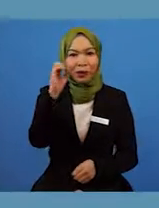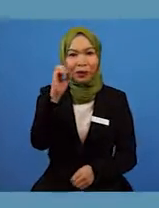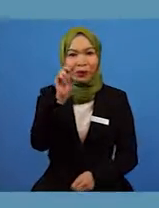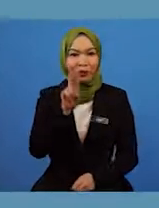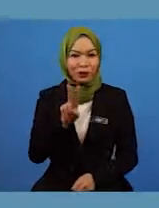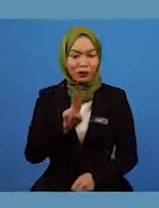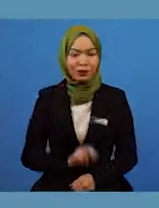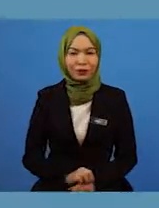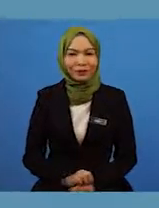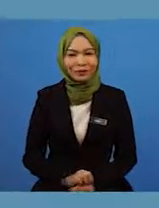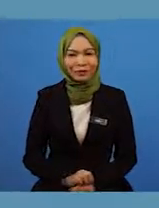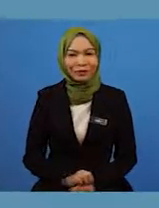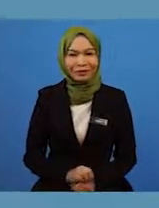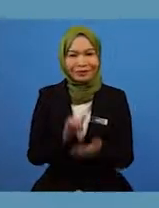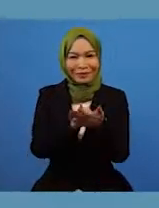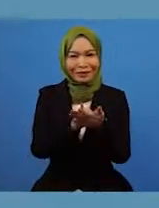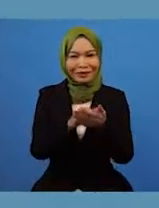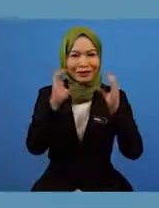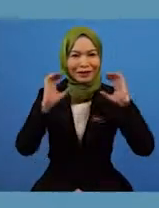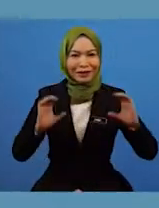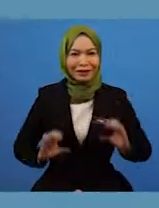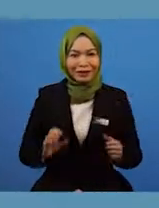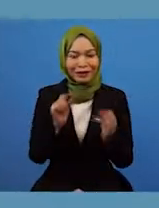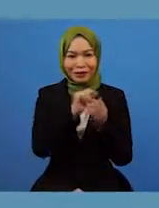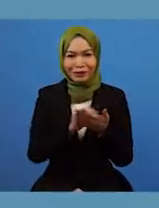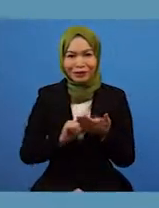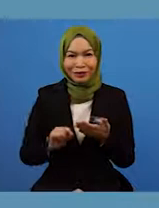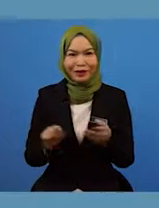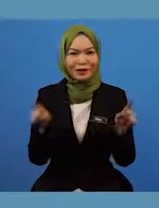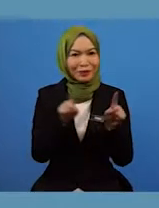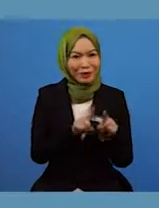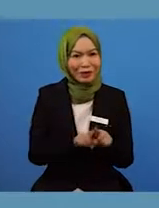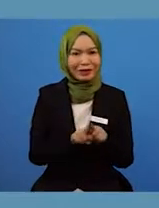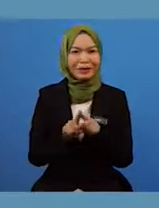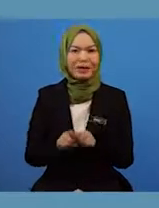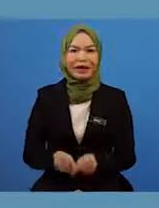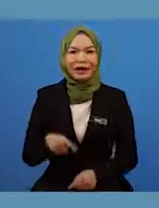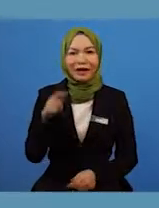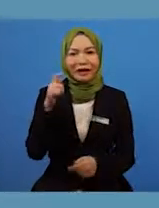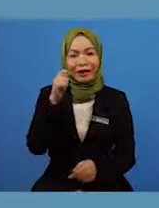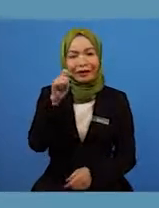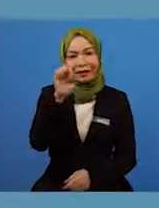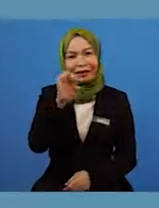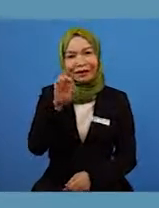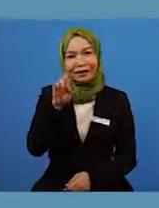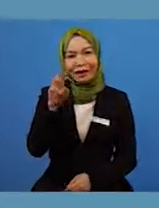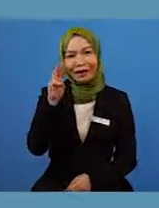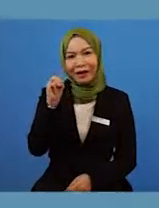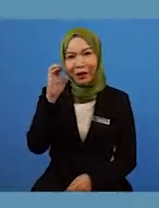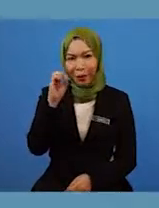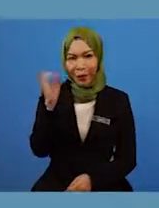Ha, beginilah cara menulis persamaan termokimia. Di sebelah